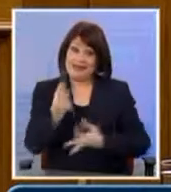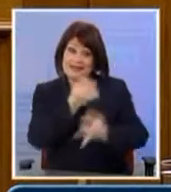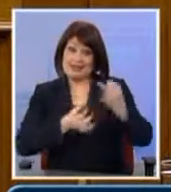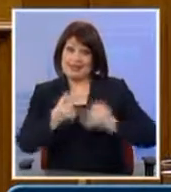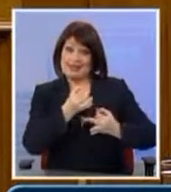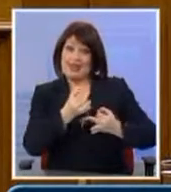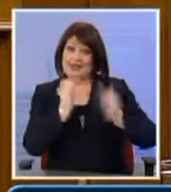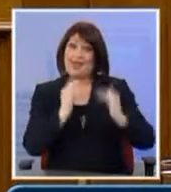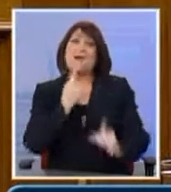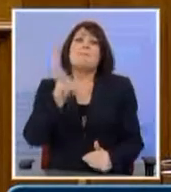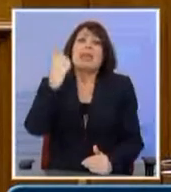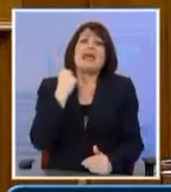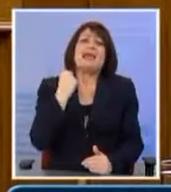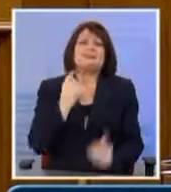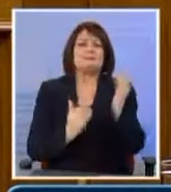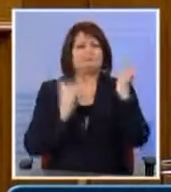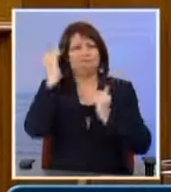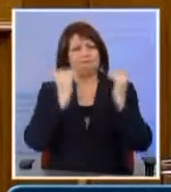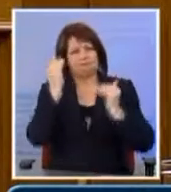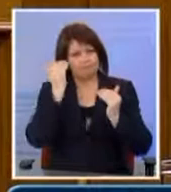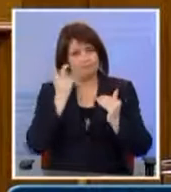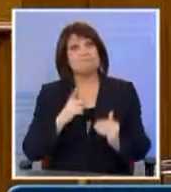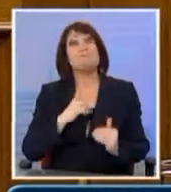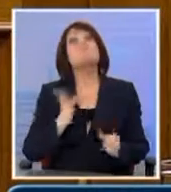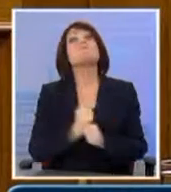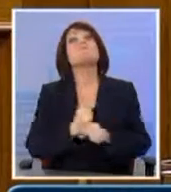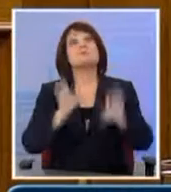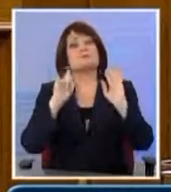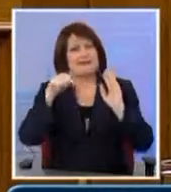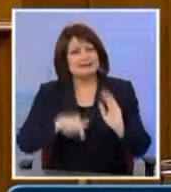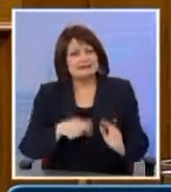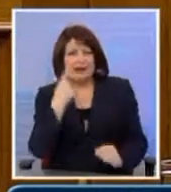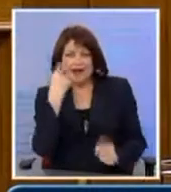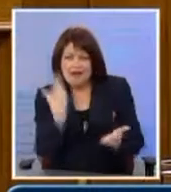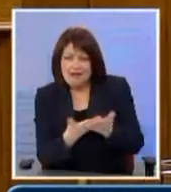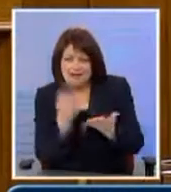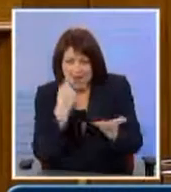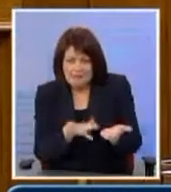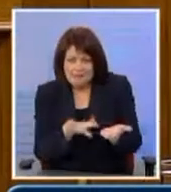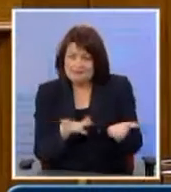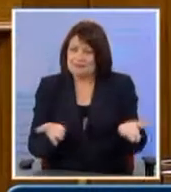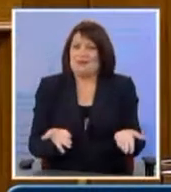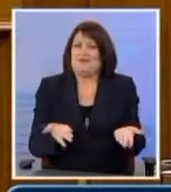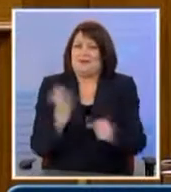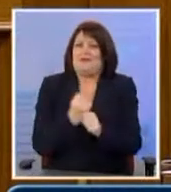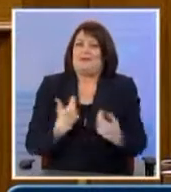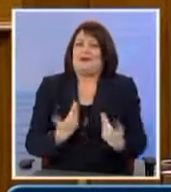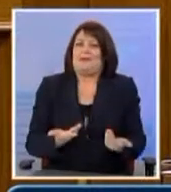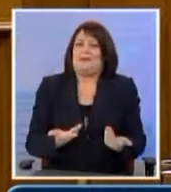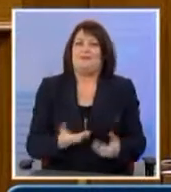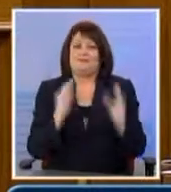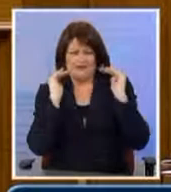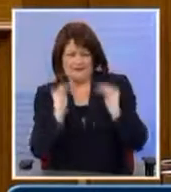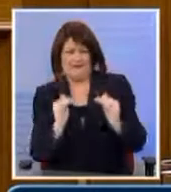που και πέρυσι τέτοιο καιρό αμφισβητούσαν τις προβλέψεις του προϋπολογισμού και σήμερα διαψεύδονται από την πραγματικότητα. Και είναι ακριβώς οι ίδιες